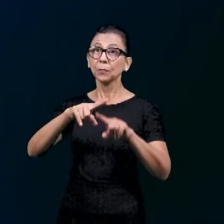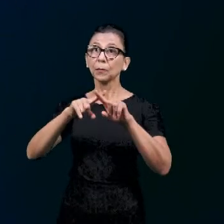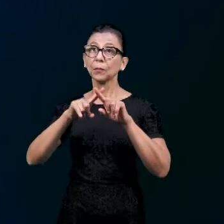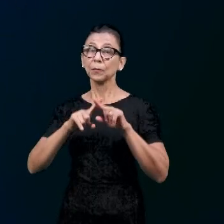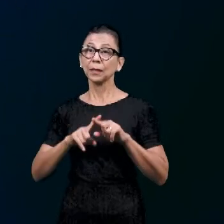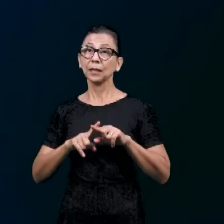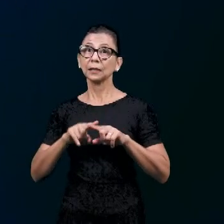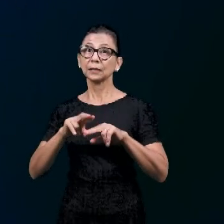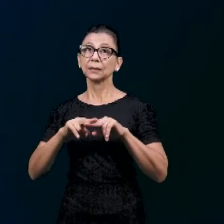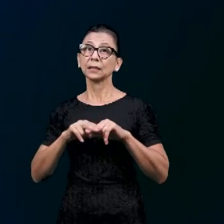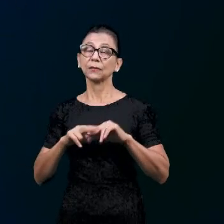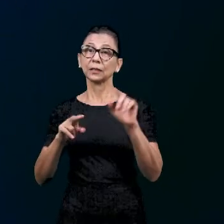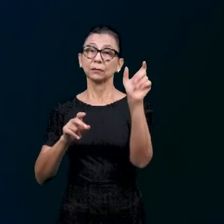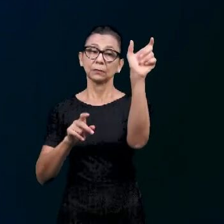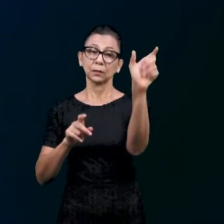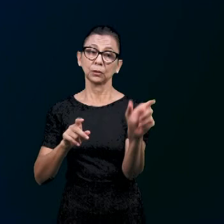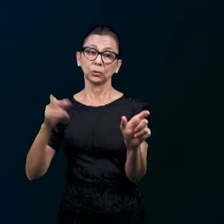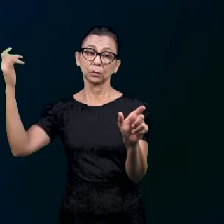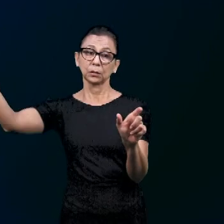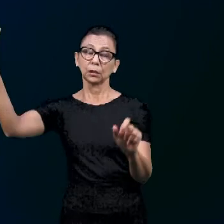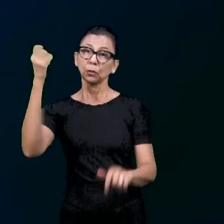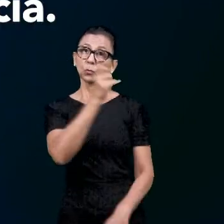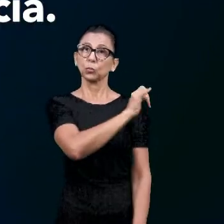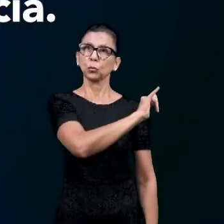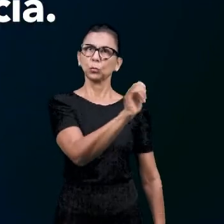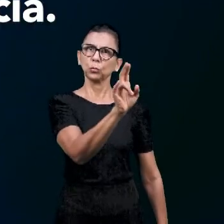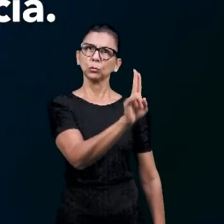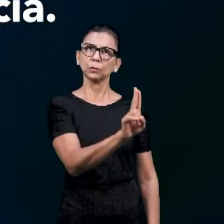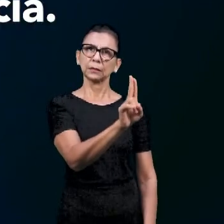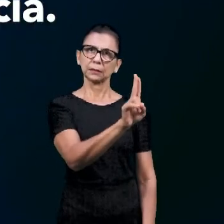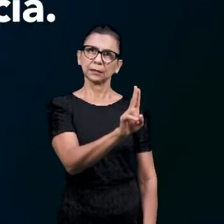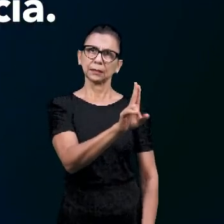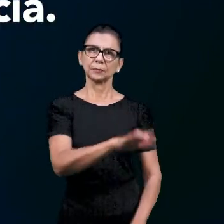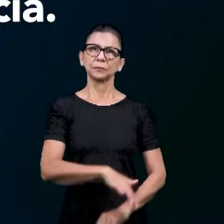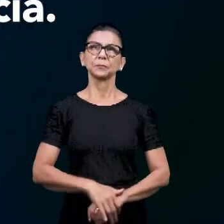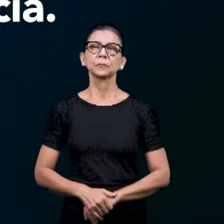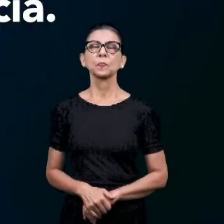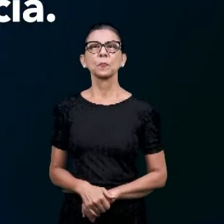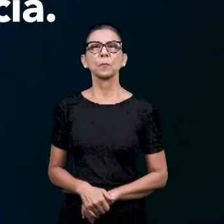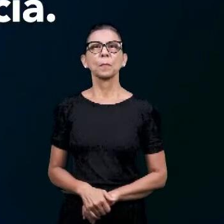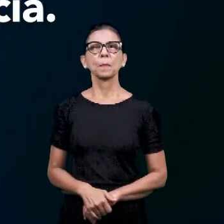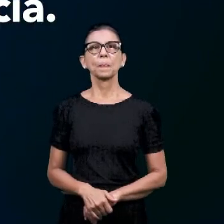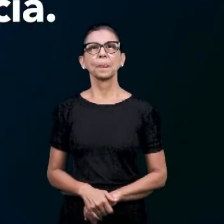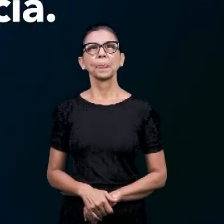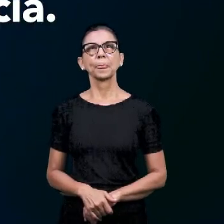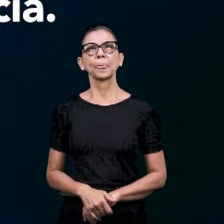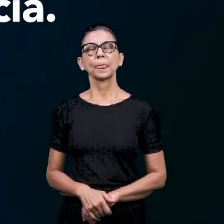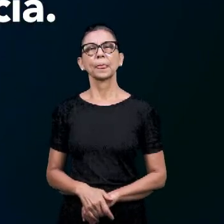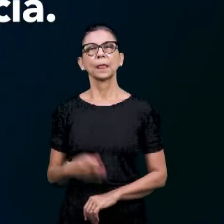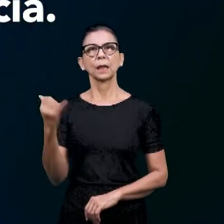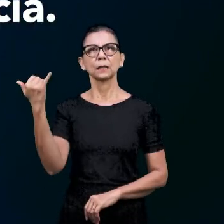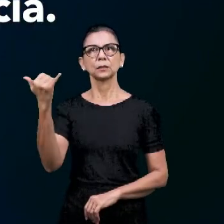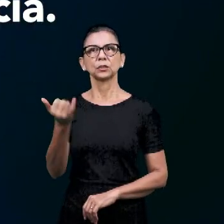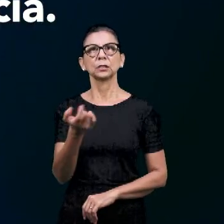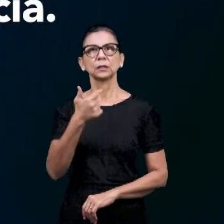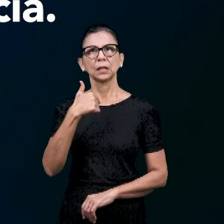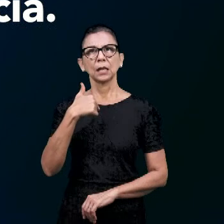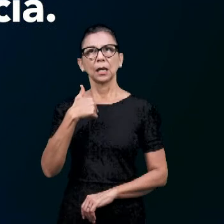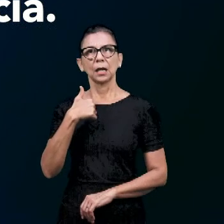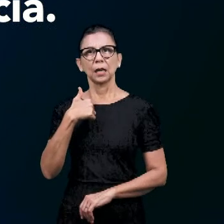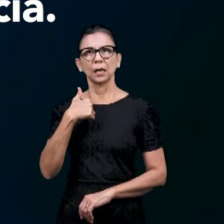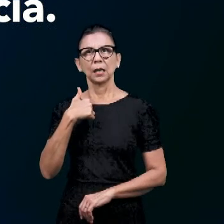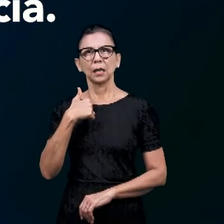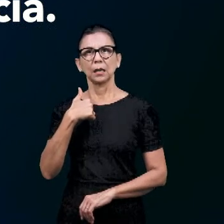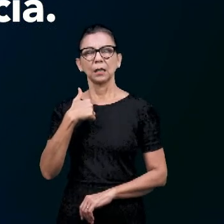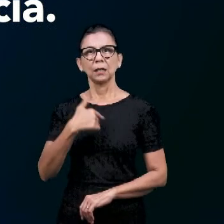son serviteur, comme illustré dans la révélation, qui dit, et moi je me suis lancé